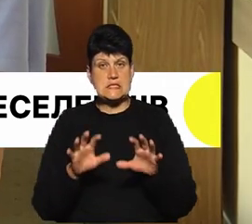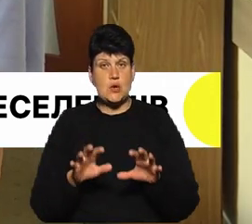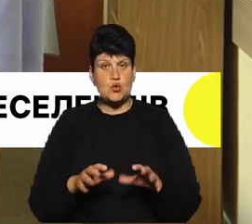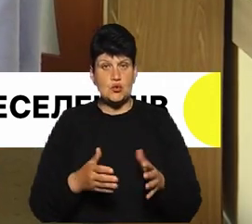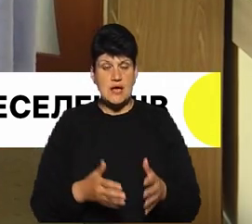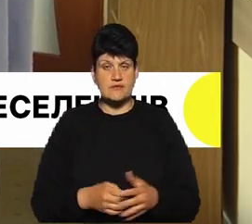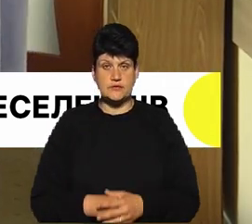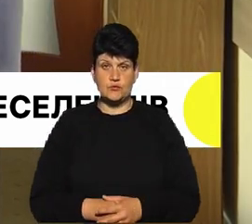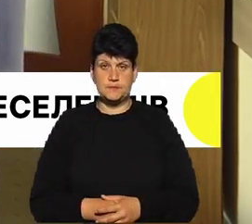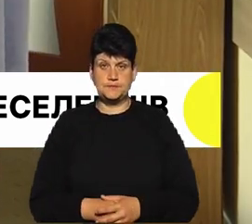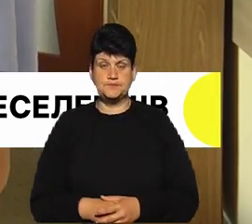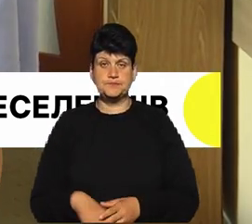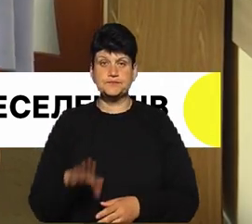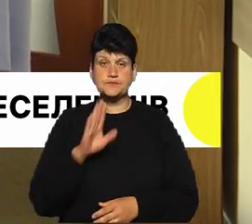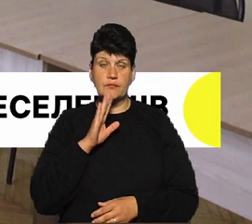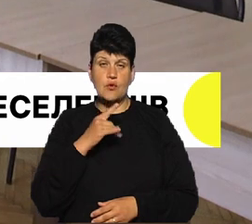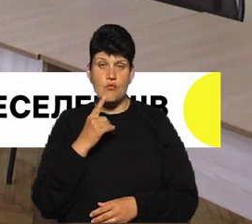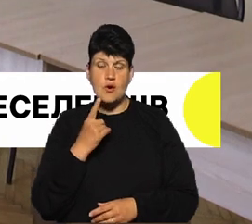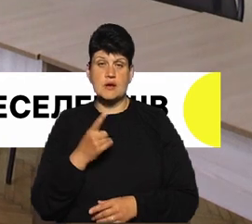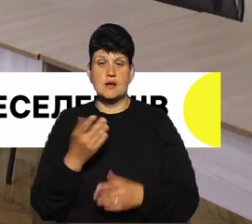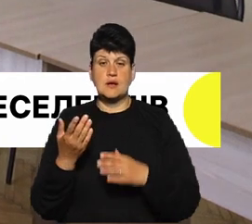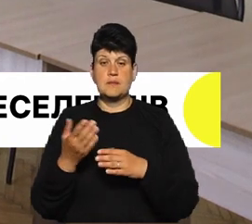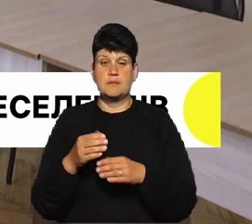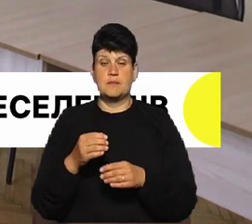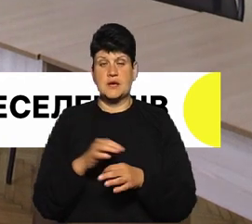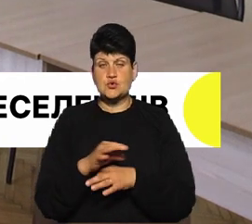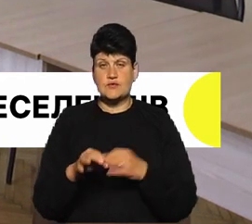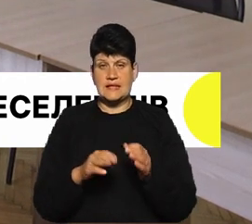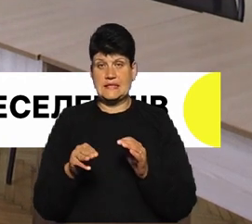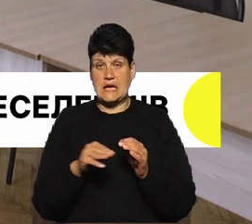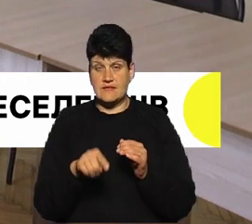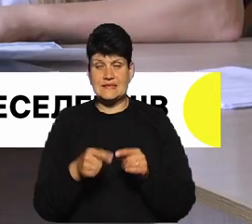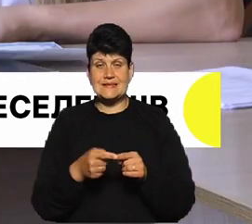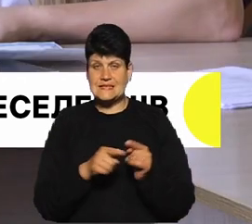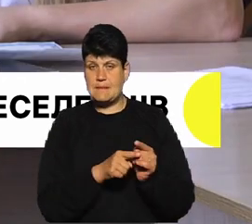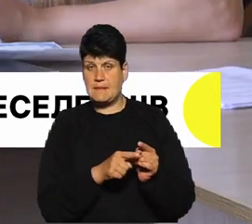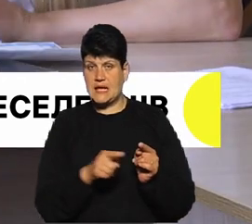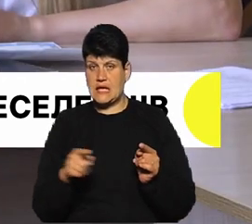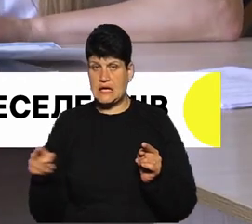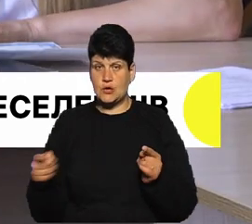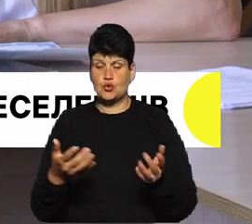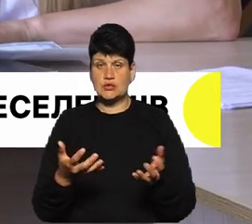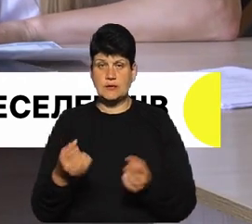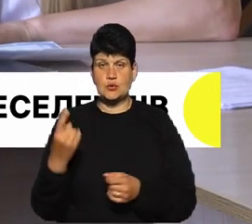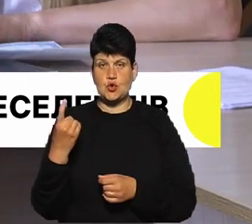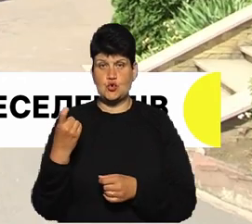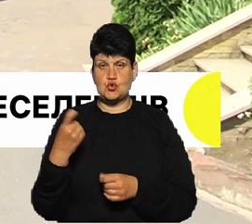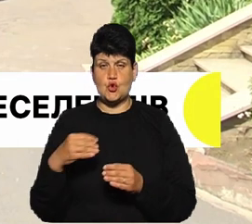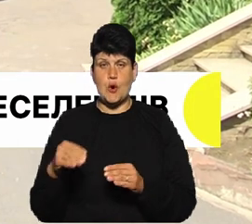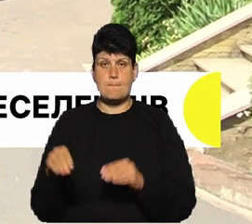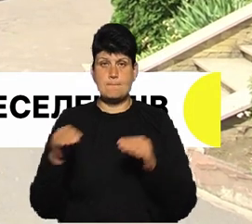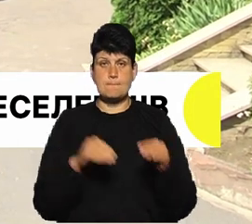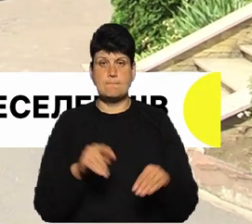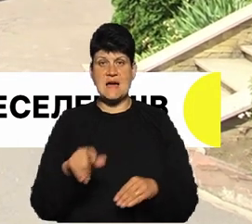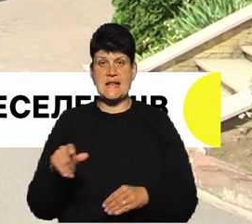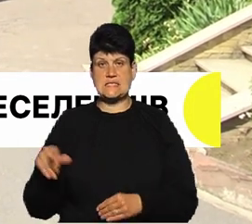Мар'яна Гнатюк каже, проєкт запрацював у травні. За цей період безоплатну юридичну допомогу отримали 100 переселенців. Людмила